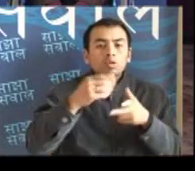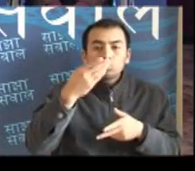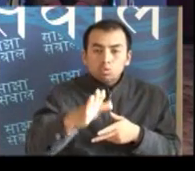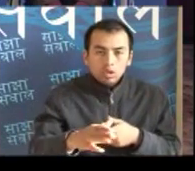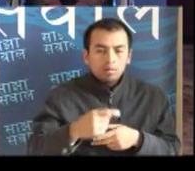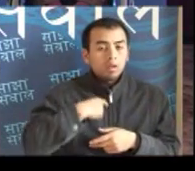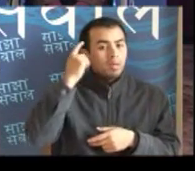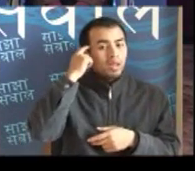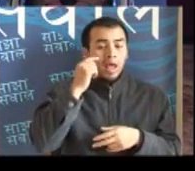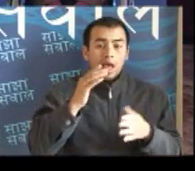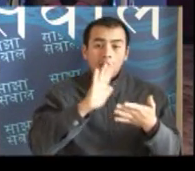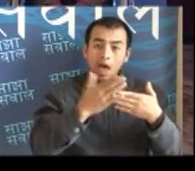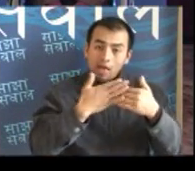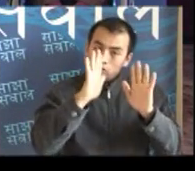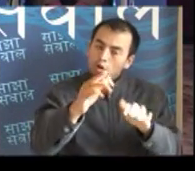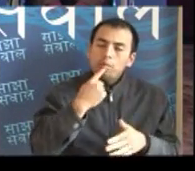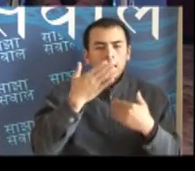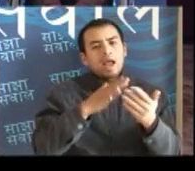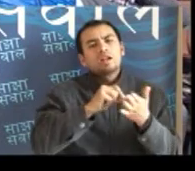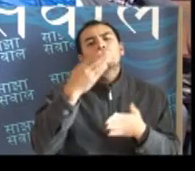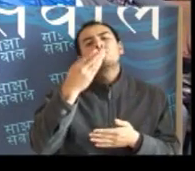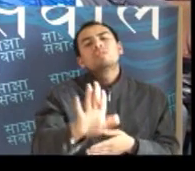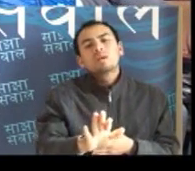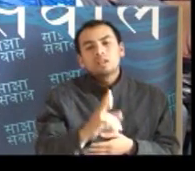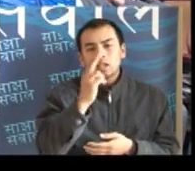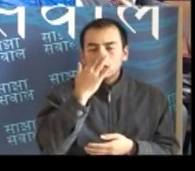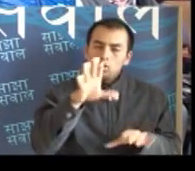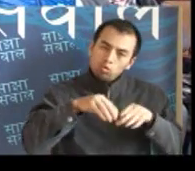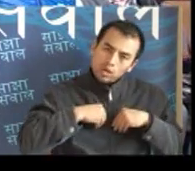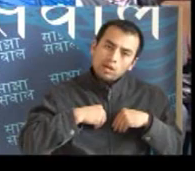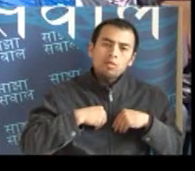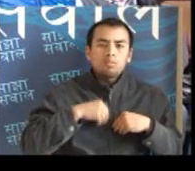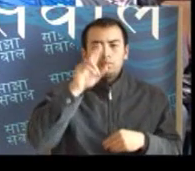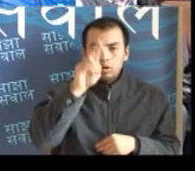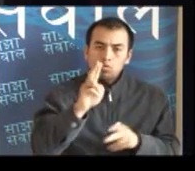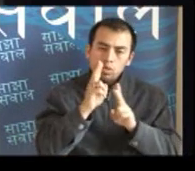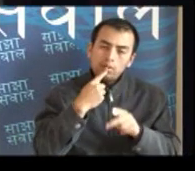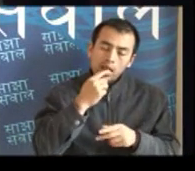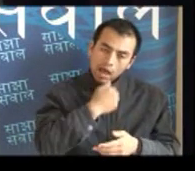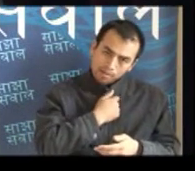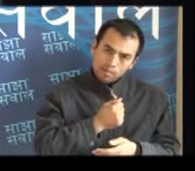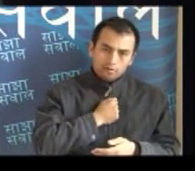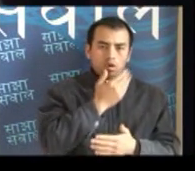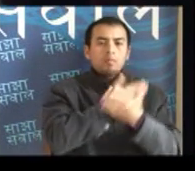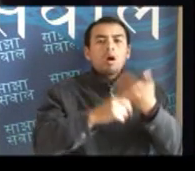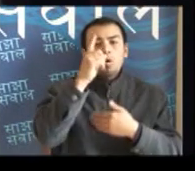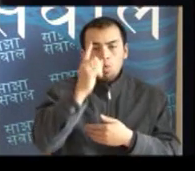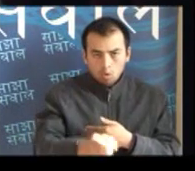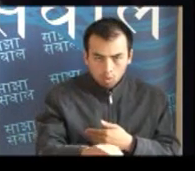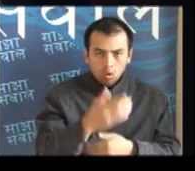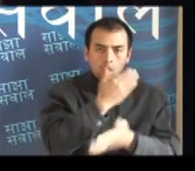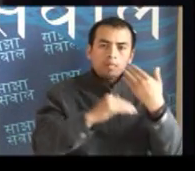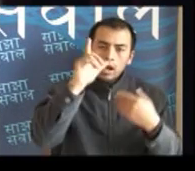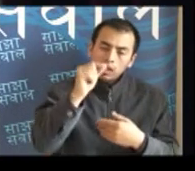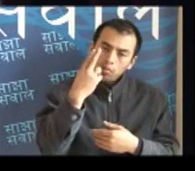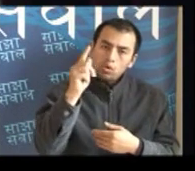त्यो मलाई लाग्छ उहाँको हात भएको भए उहाँले हातले लेख्नुहुन्थ्यो। त्यसैले स्वीकार्नुपर्ने कुरा के हो भने हामीमा अपाङ्गता छ र अपाङ्गता